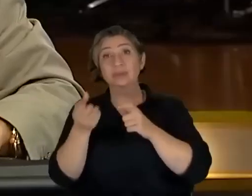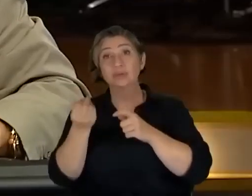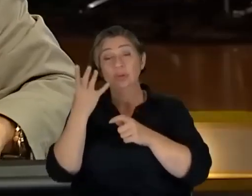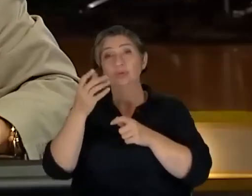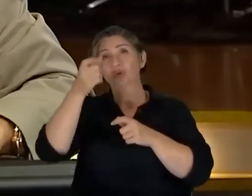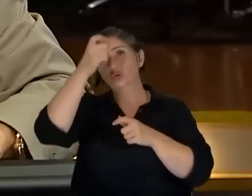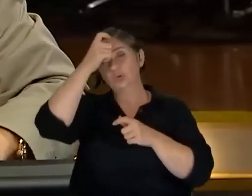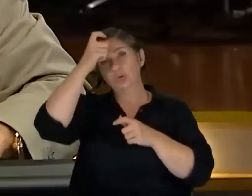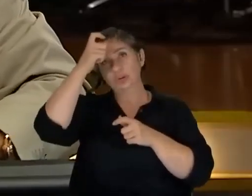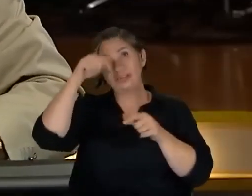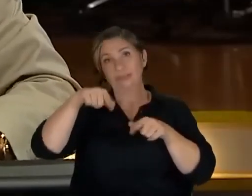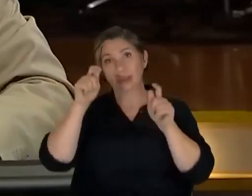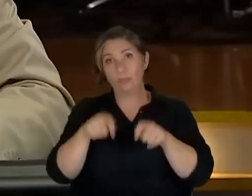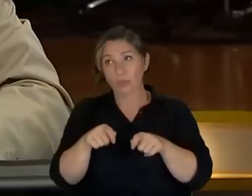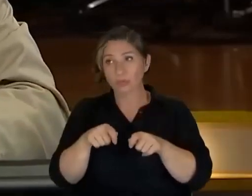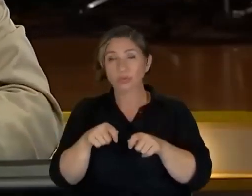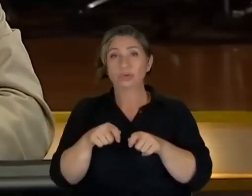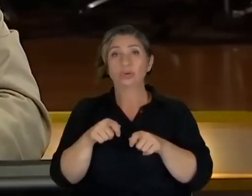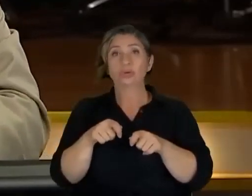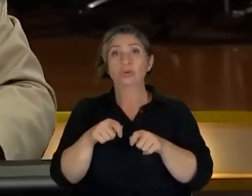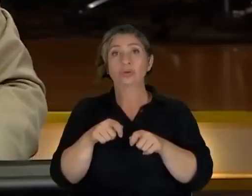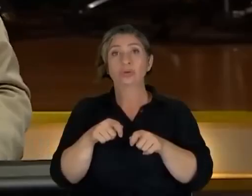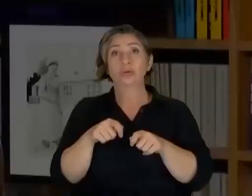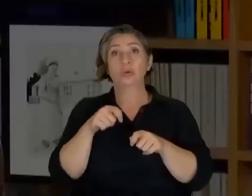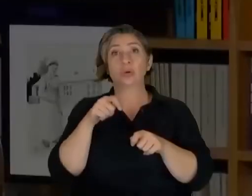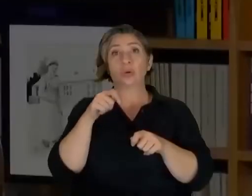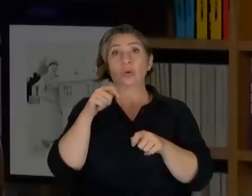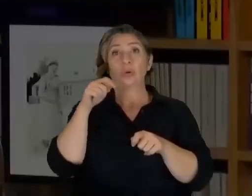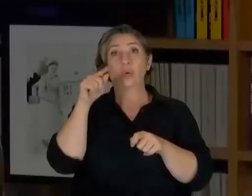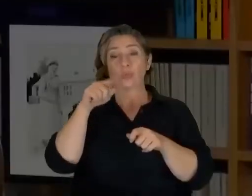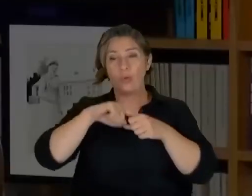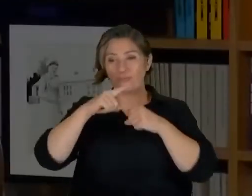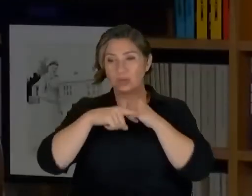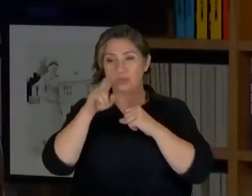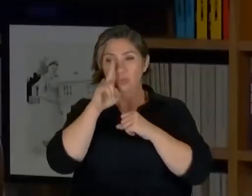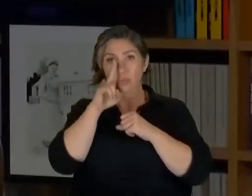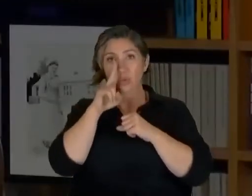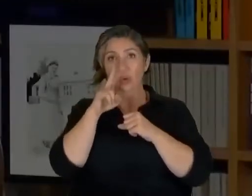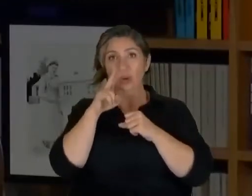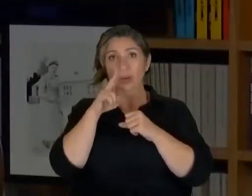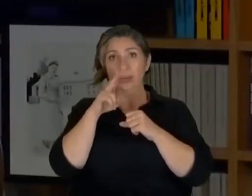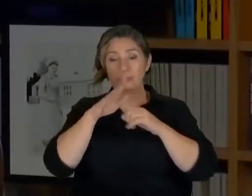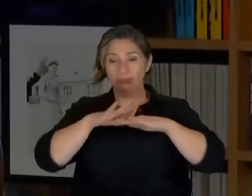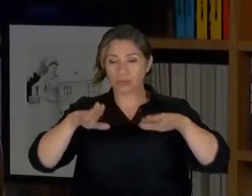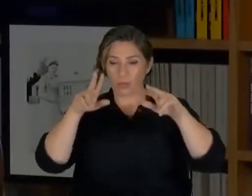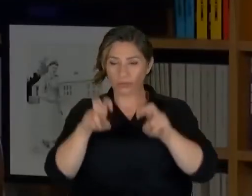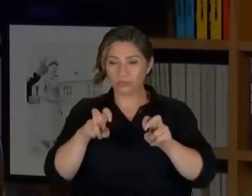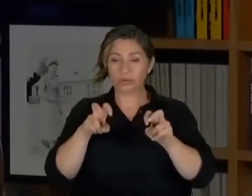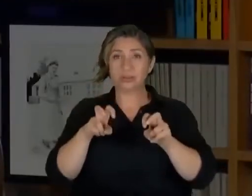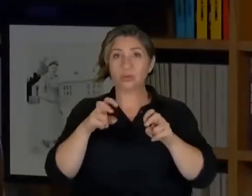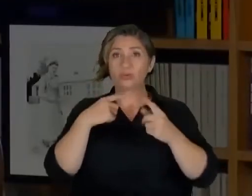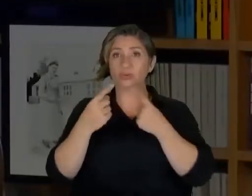çıkacak? İşte Türkçe şimdi yapıyoruz. İşte onun bu hafta sonu oturumu, böyle masada